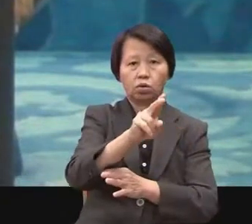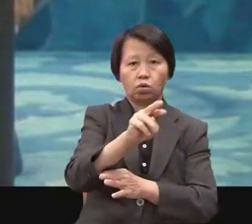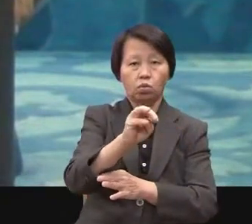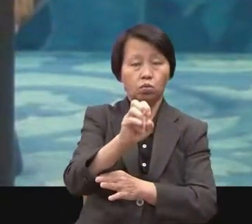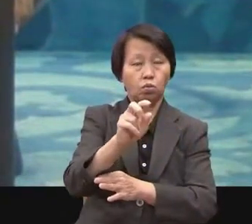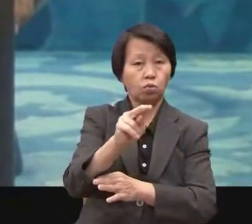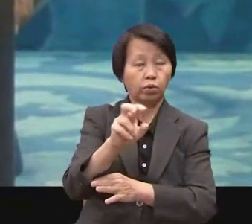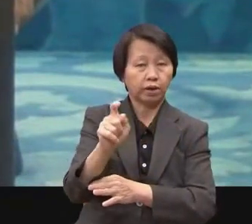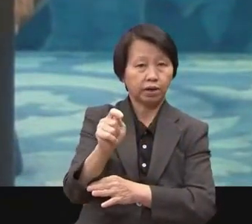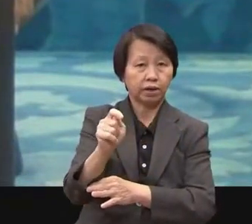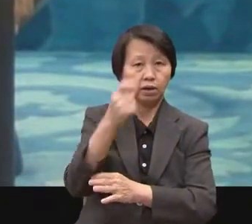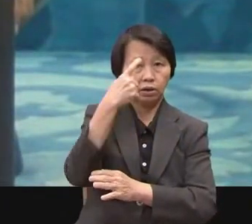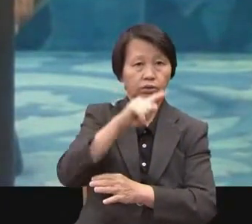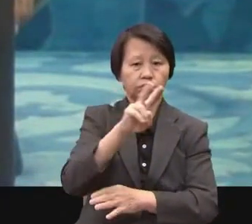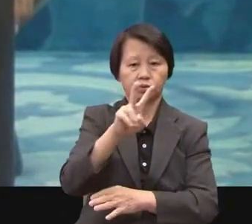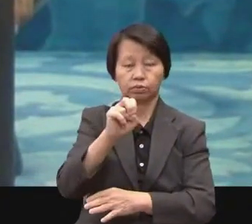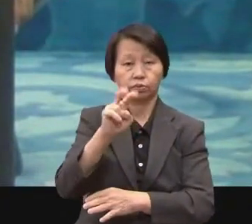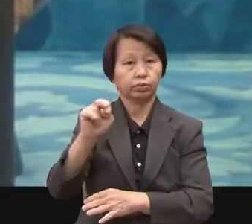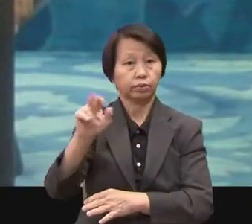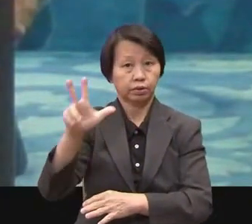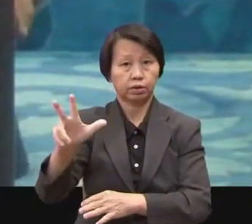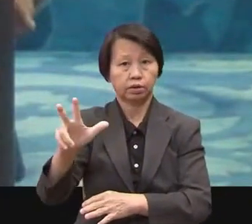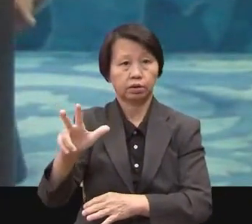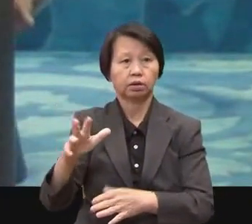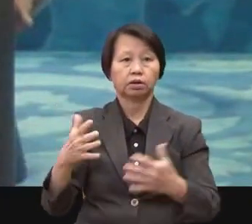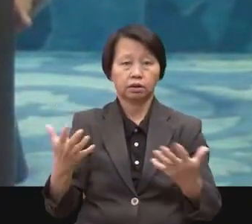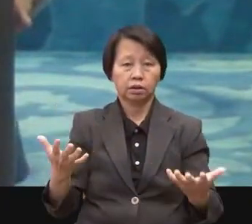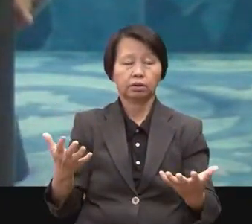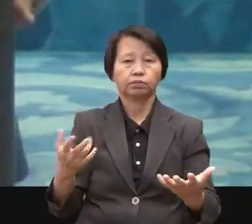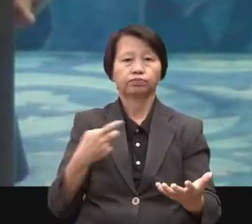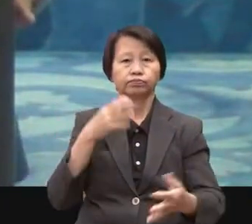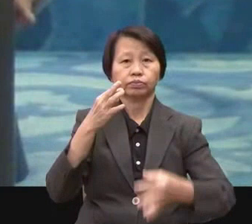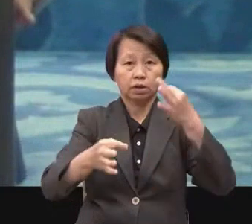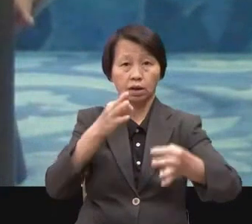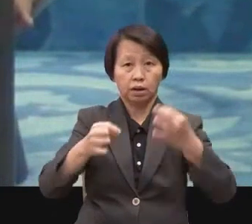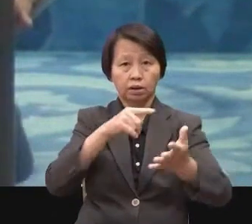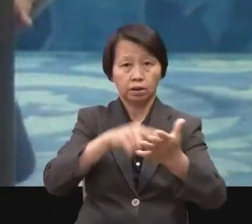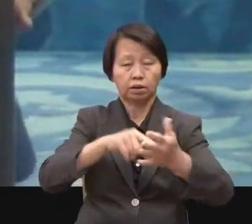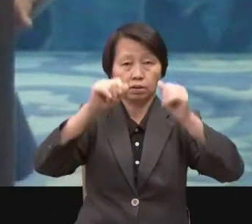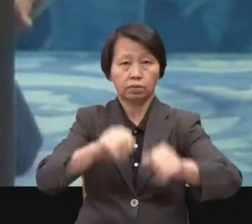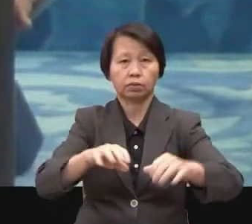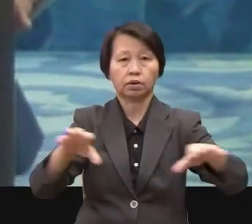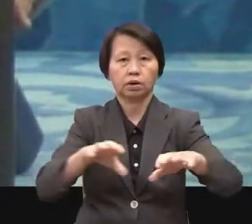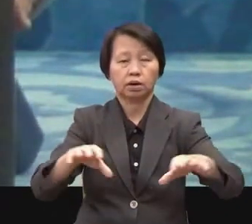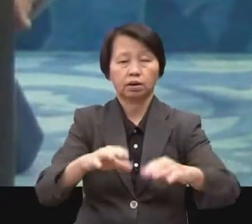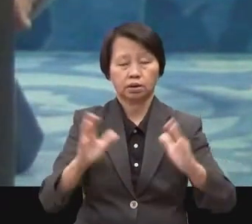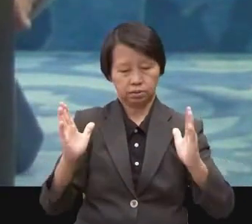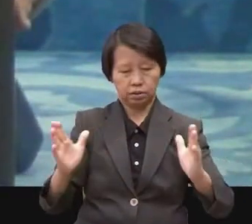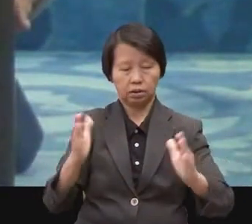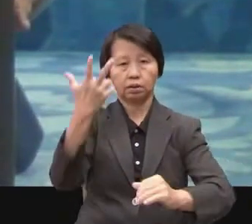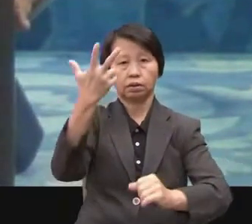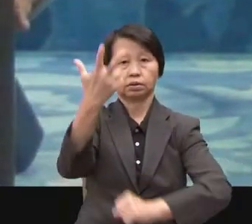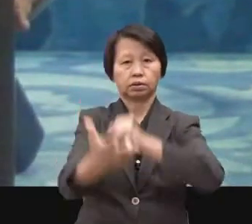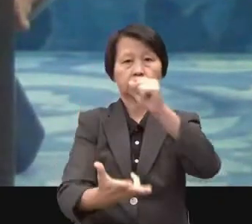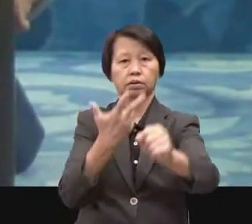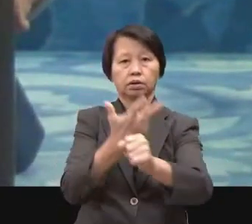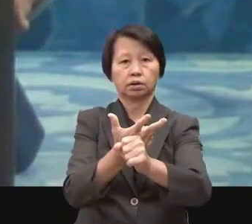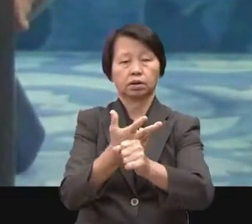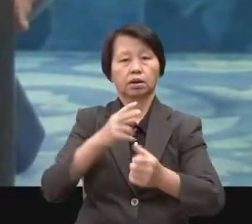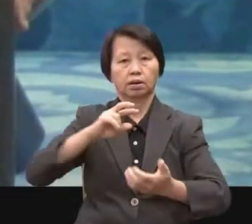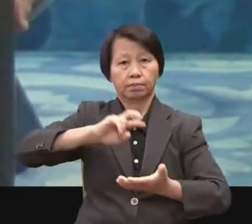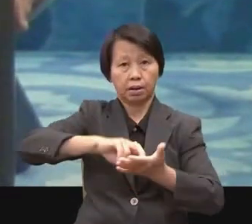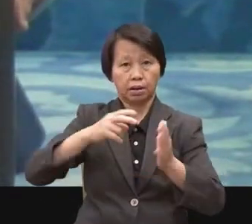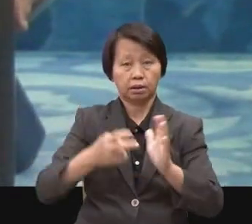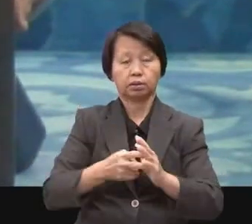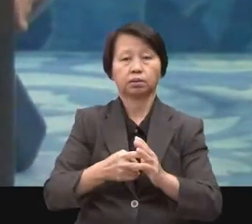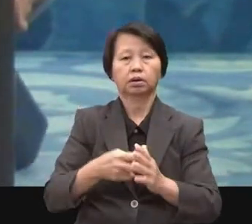jadi kita jangankan kalau ini dapat dilakukan dalam tempo 3 tahun maknanya